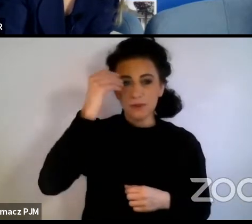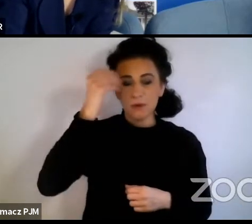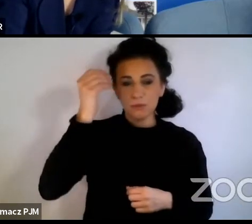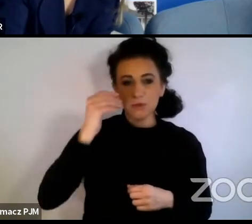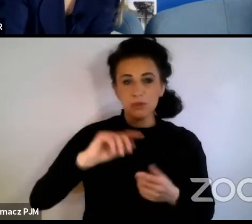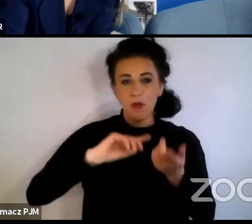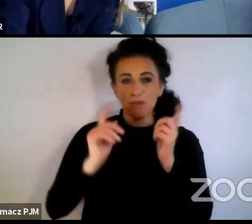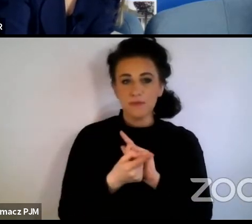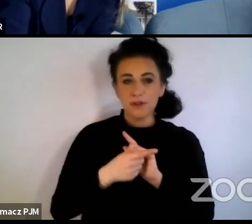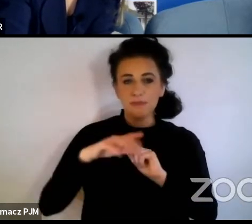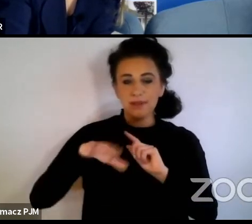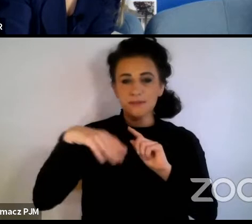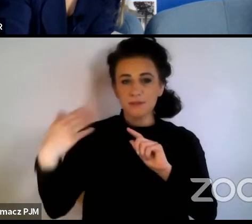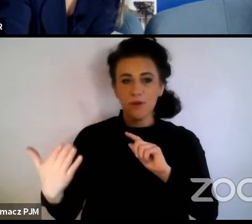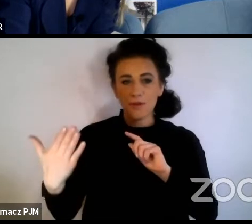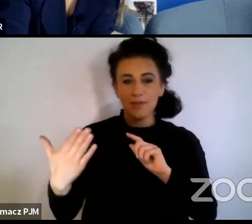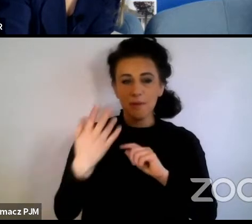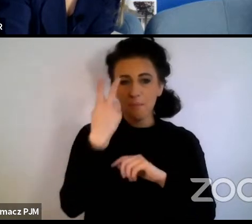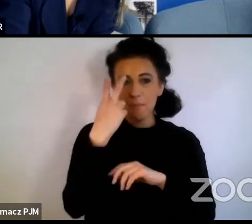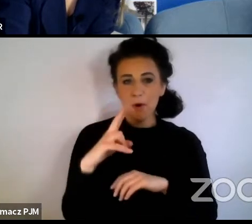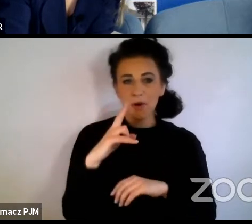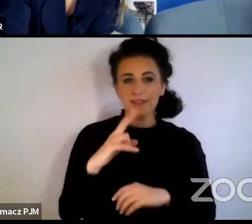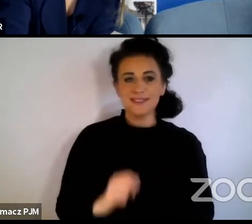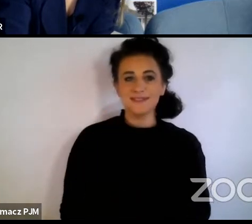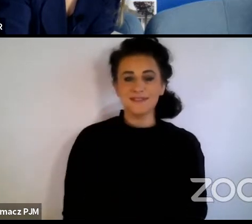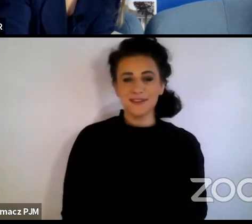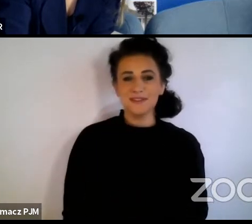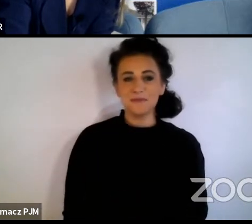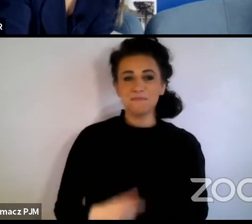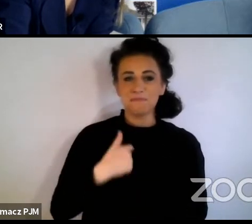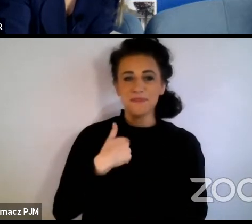stronę. Jeszcze nie jestem Piotrem Kraśko.